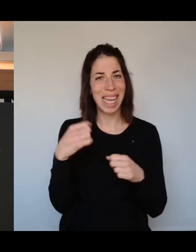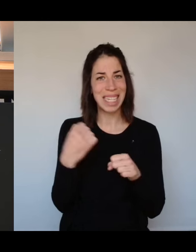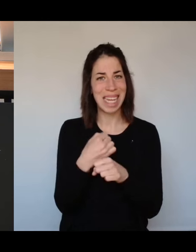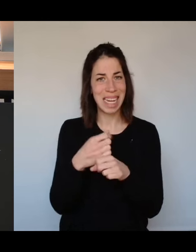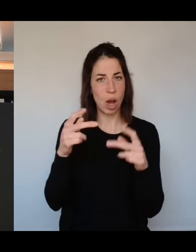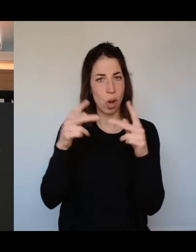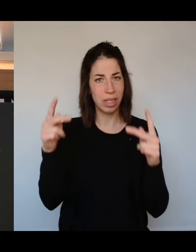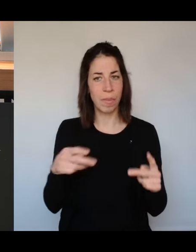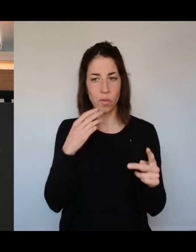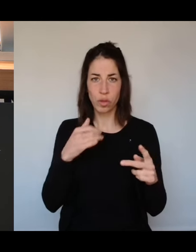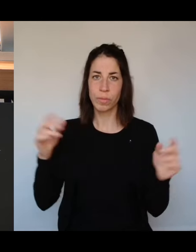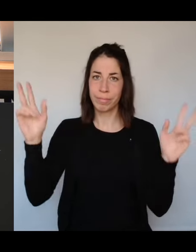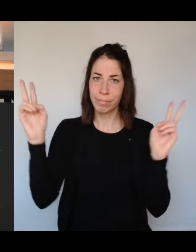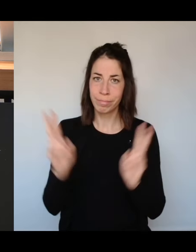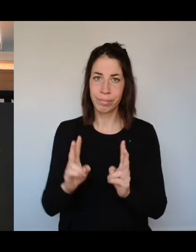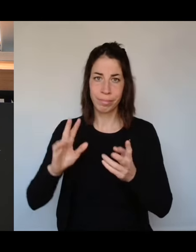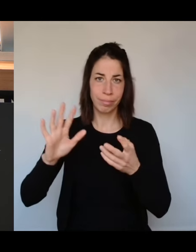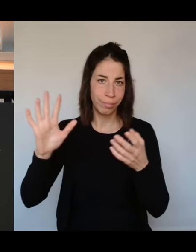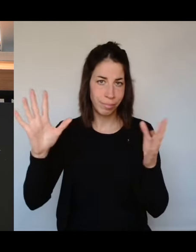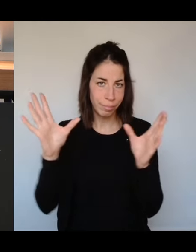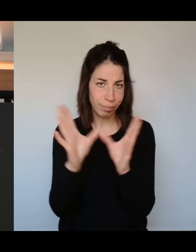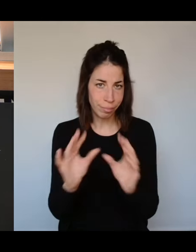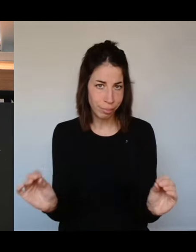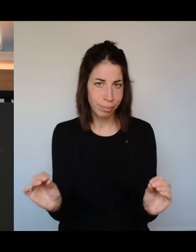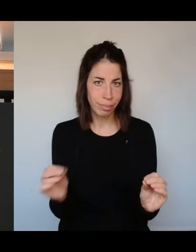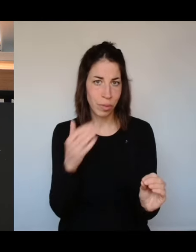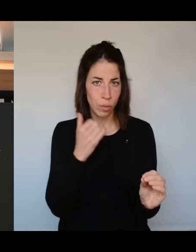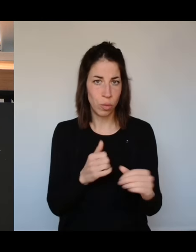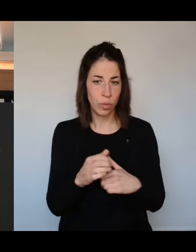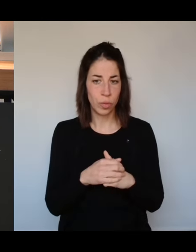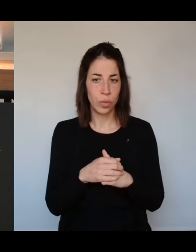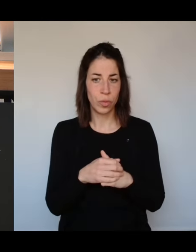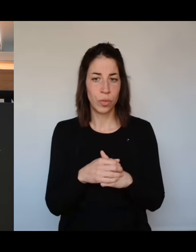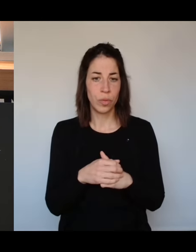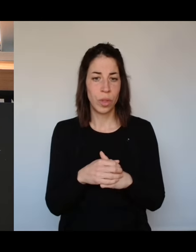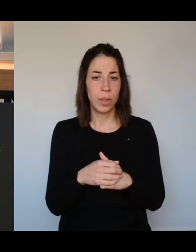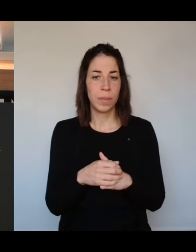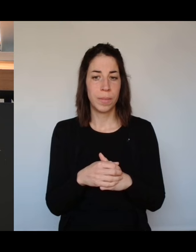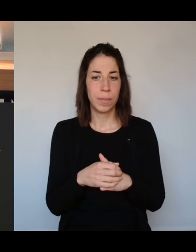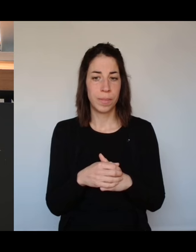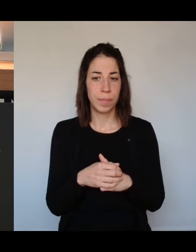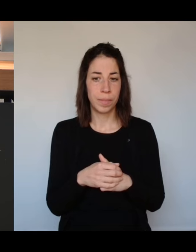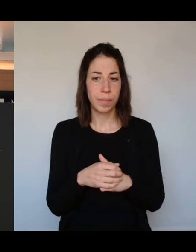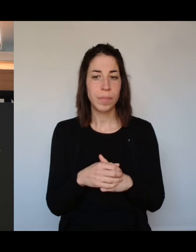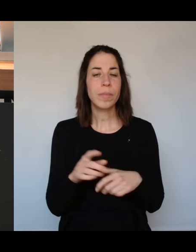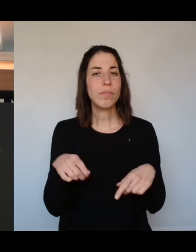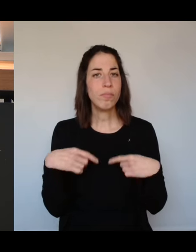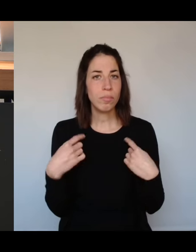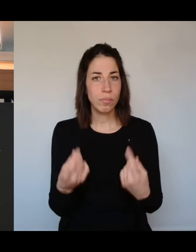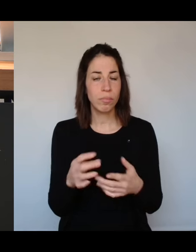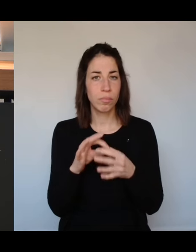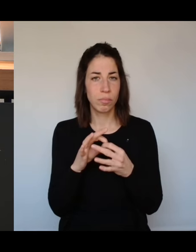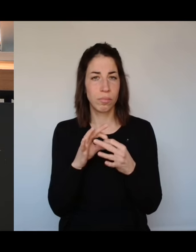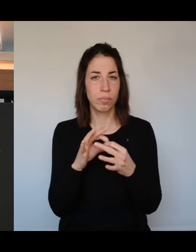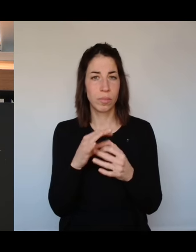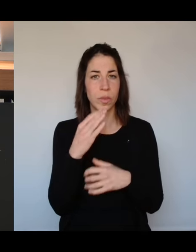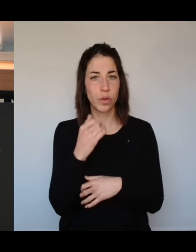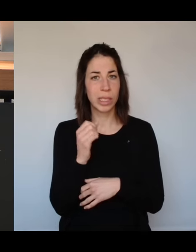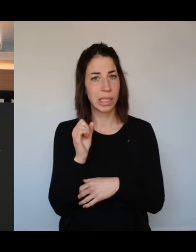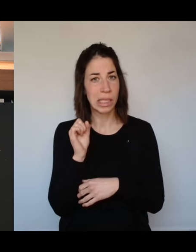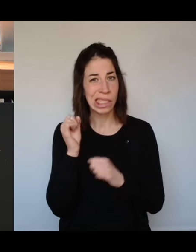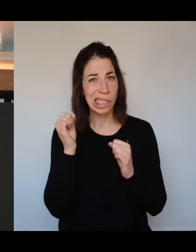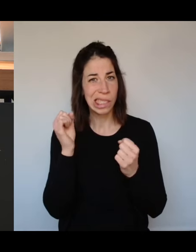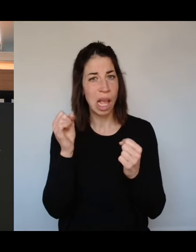in der Staatsanwaltschaft bearbeitet wird. Und schließlich wird es auch darauf ankommen, die notwendigen aufenthaltsbeendigenden Maßnahmen